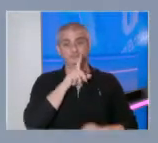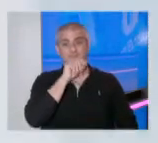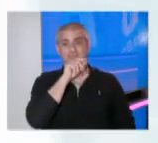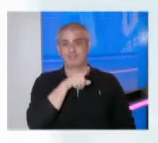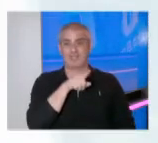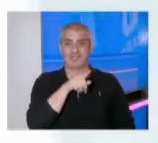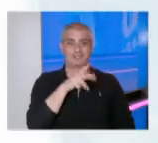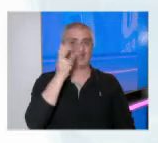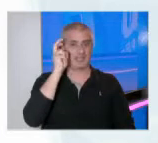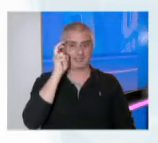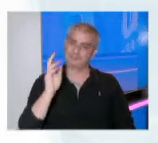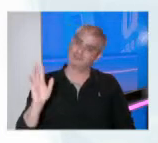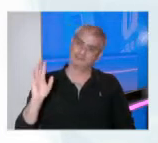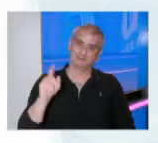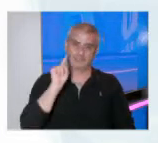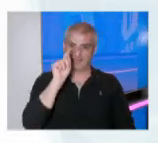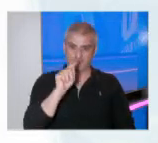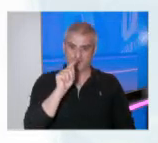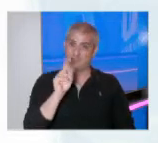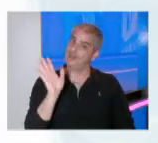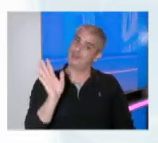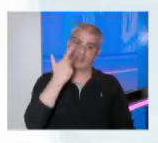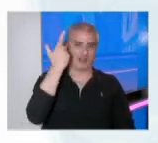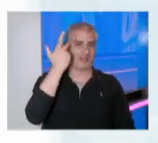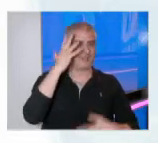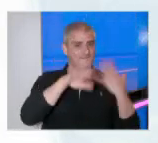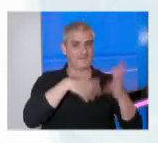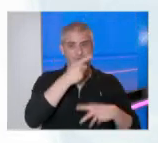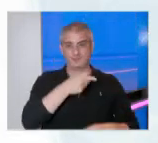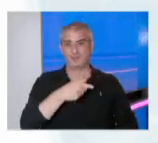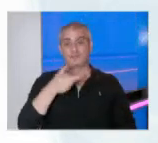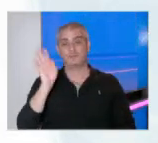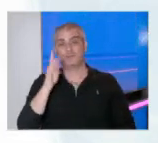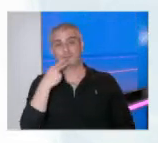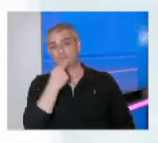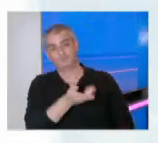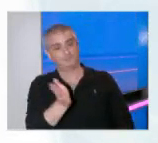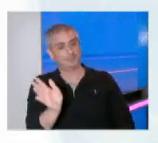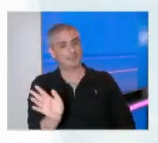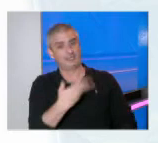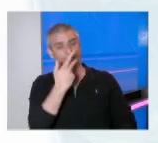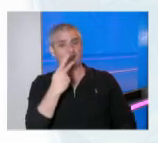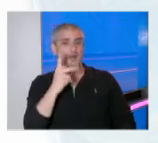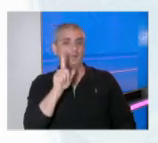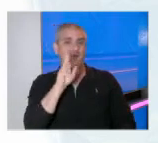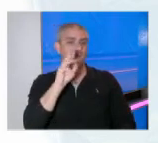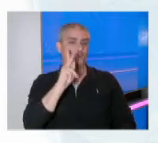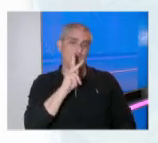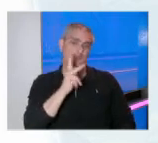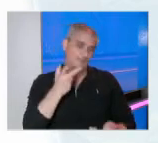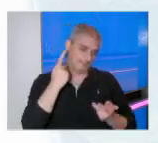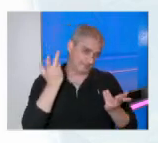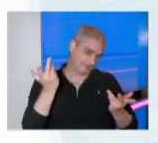צייץ, גנץ, נקודותיים, אומר יאללה פאודה. נתניהו אומר יאללה